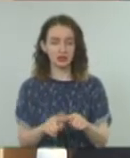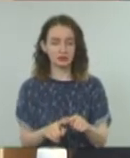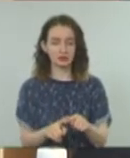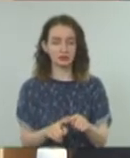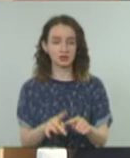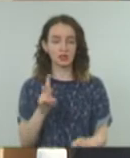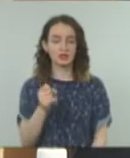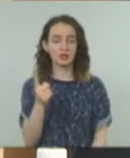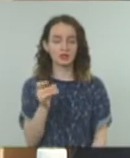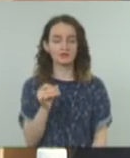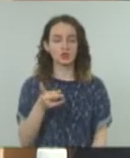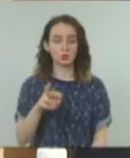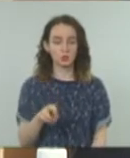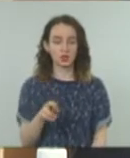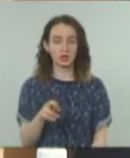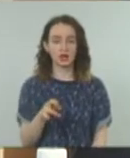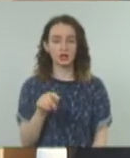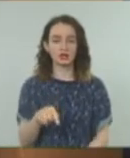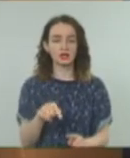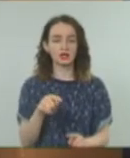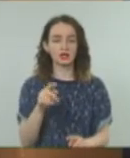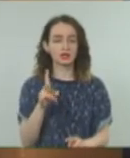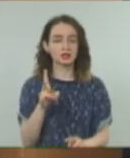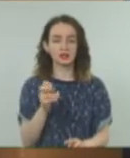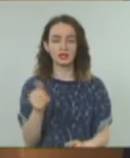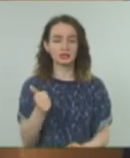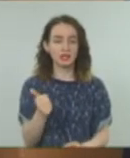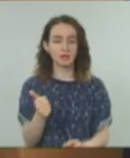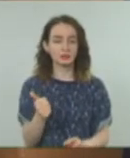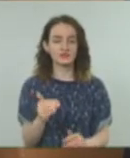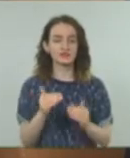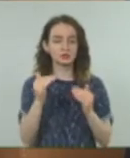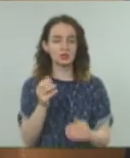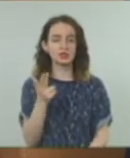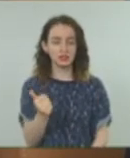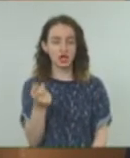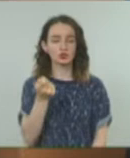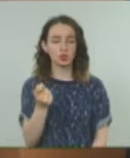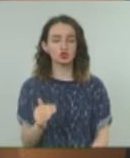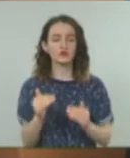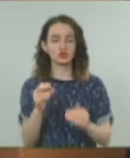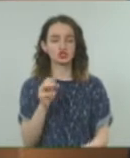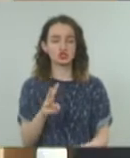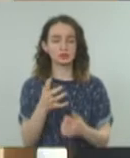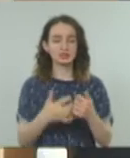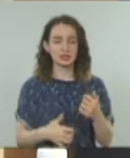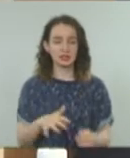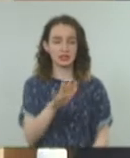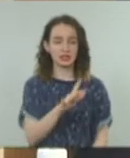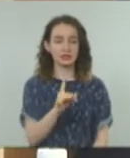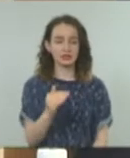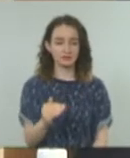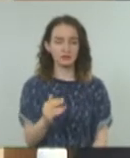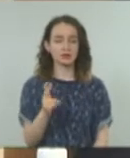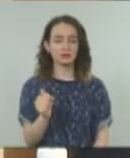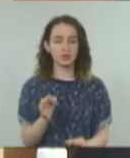на 1 июля, не самые высокие тарифы сегодня в Хабаровском крае. Да, чуть выше, чем в среднем по Российской Федерации, это правда.